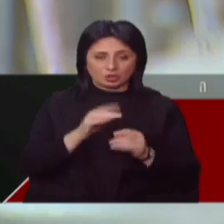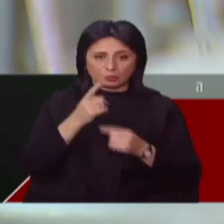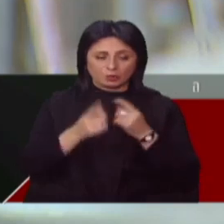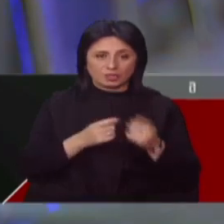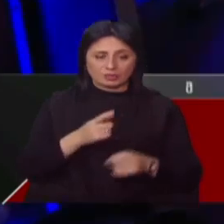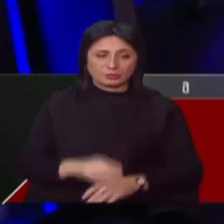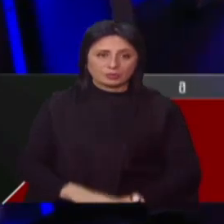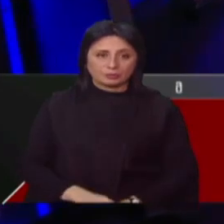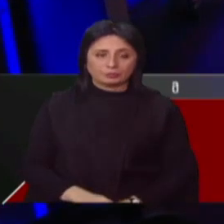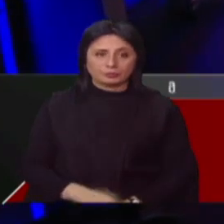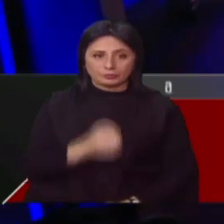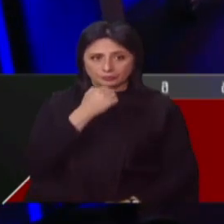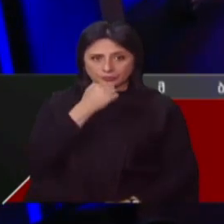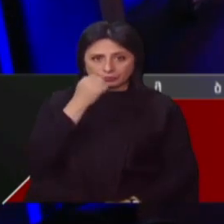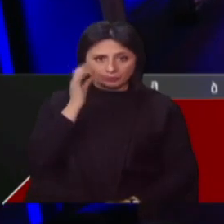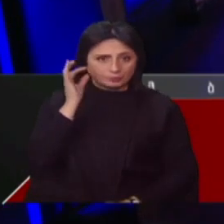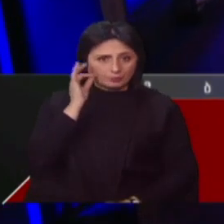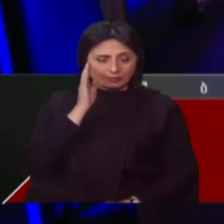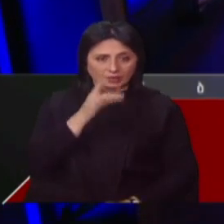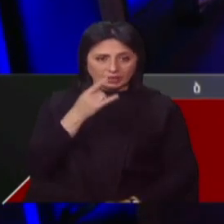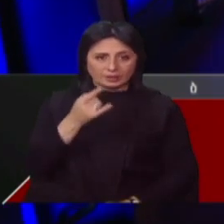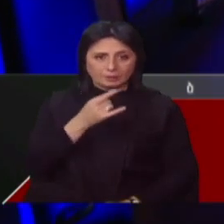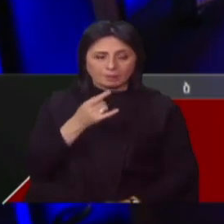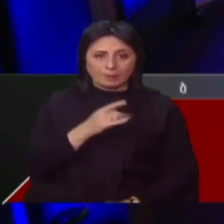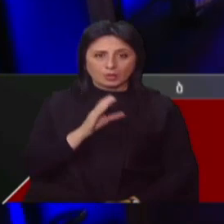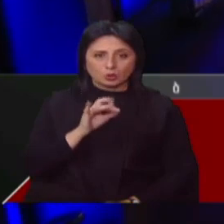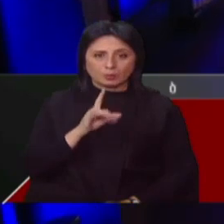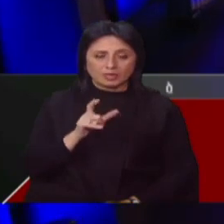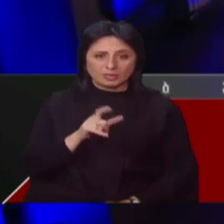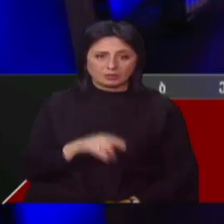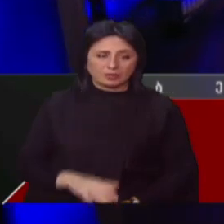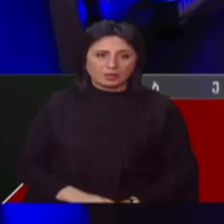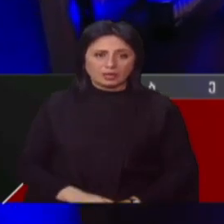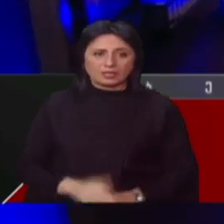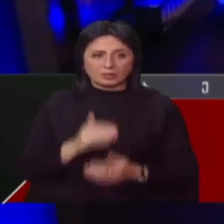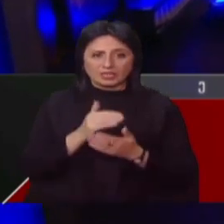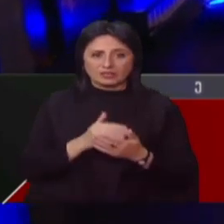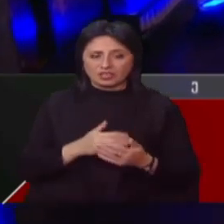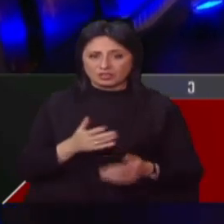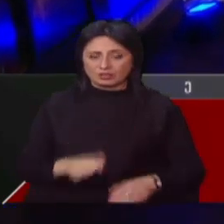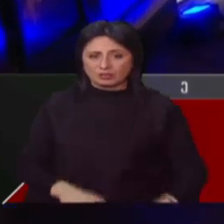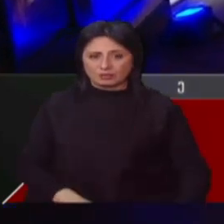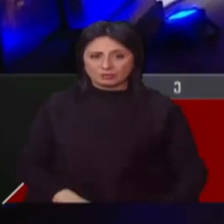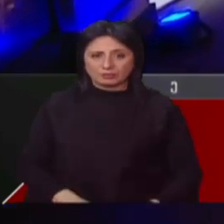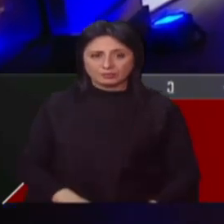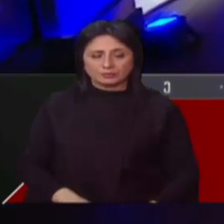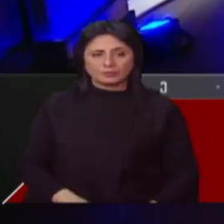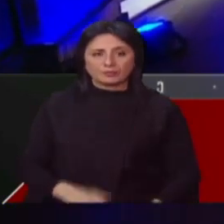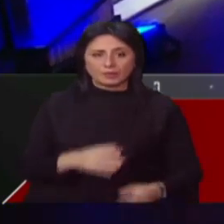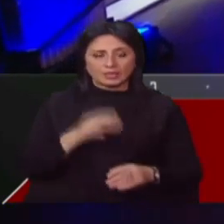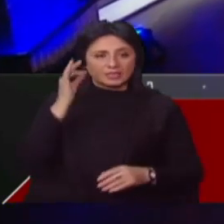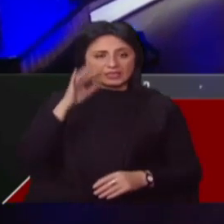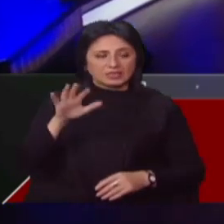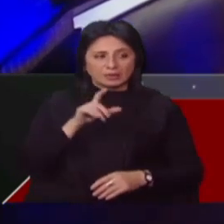მონაცემებს. მადლობა. ზუგდიდიდან პირდაპირ ეთერში შალვა სუმბაძე გვერთვებოდა. როგორც ვნახეთ, დღის ბოლოსთვის